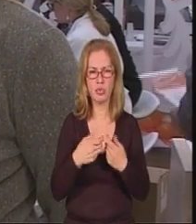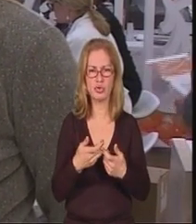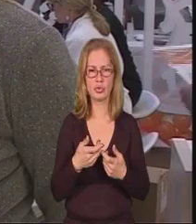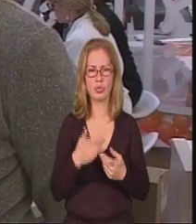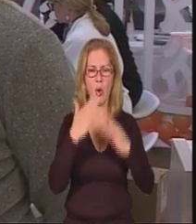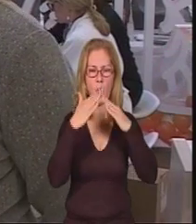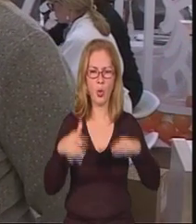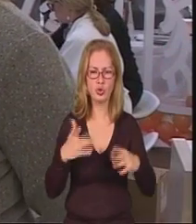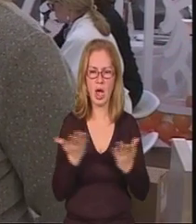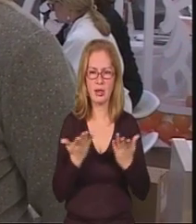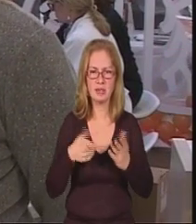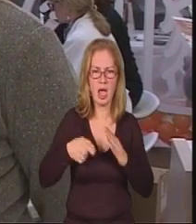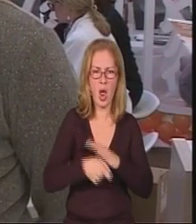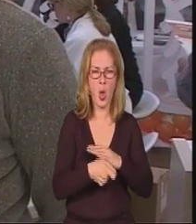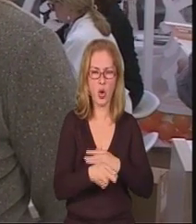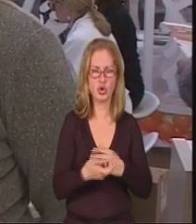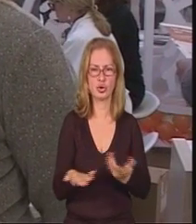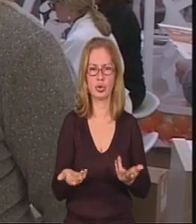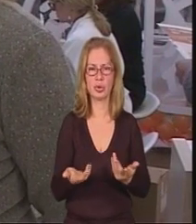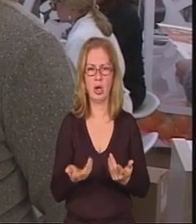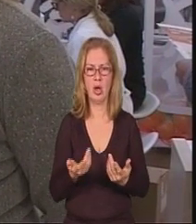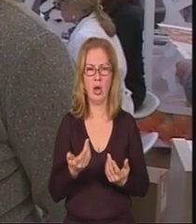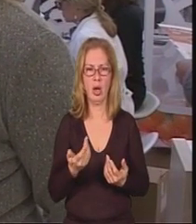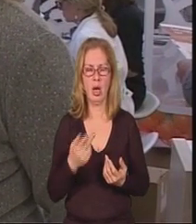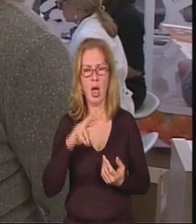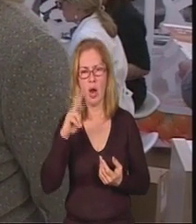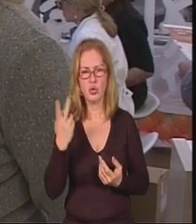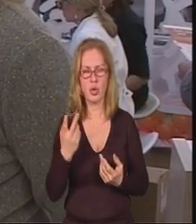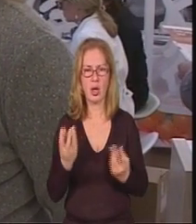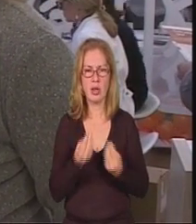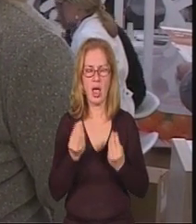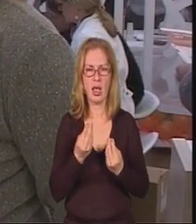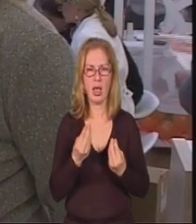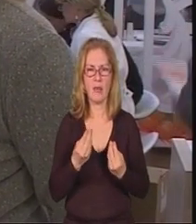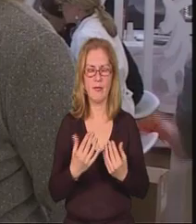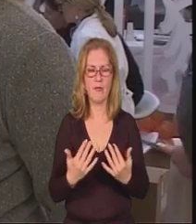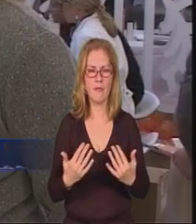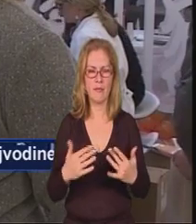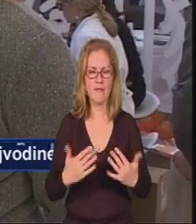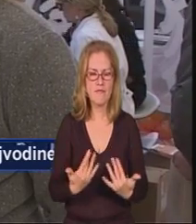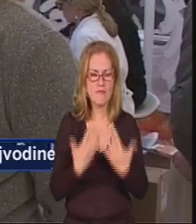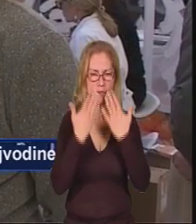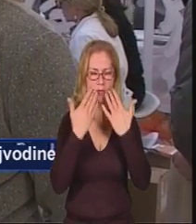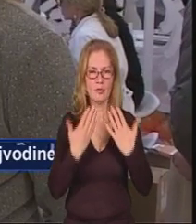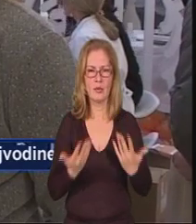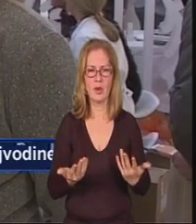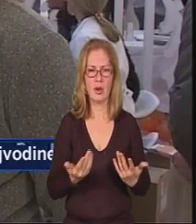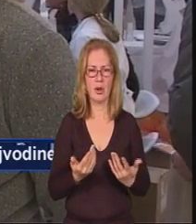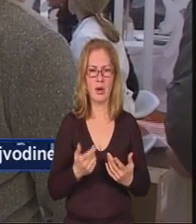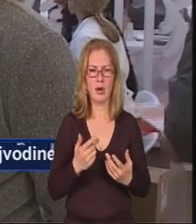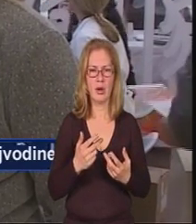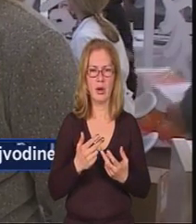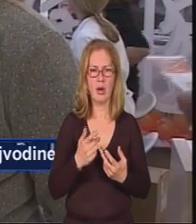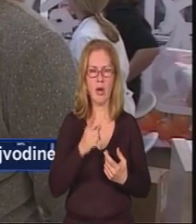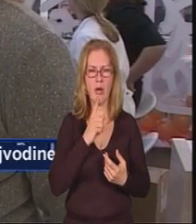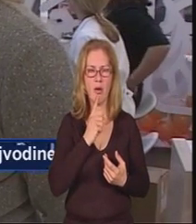kućama u kojima se loži ili na bilo koji drugi način da su izloženi štetnim materijama i